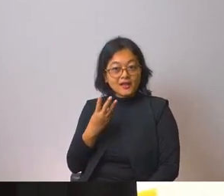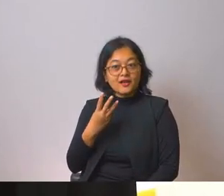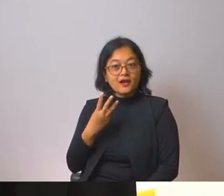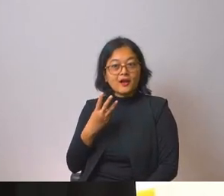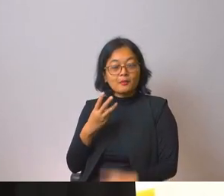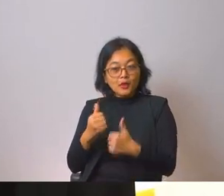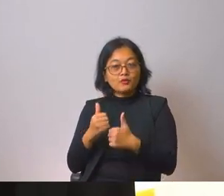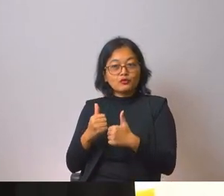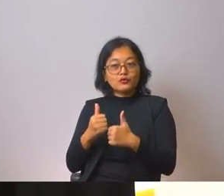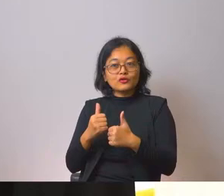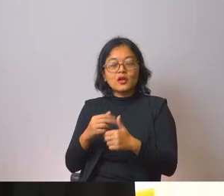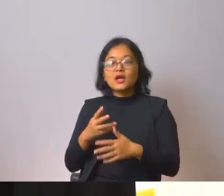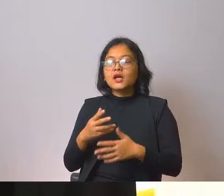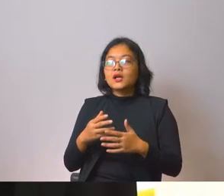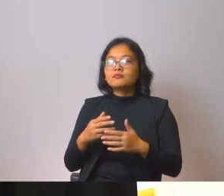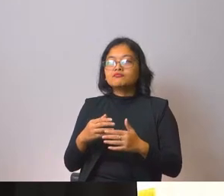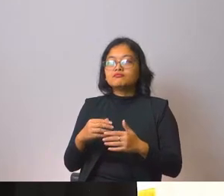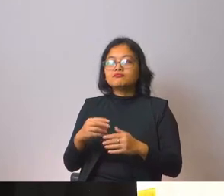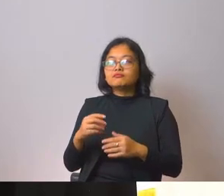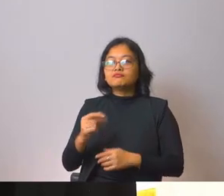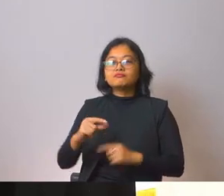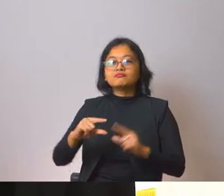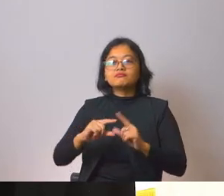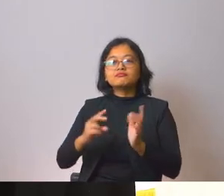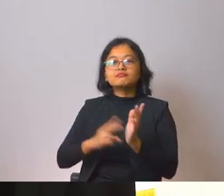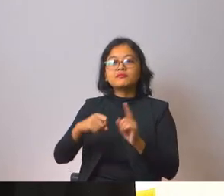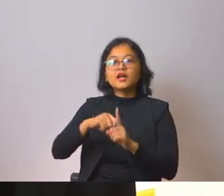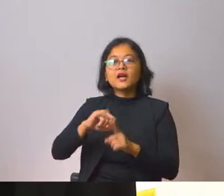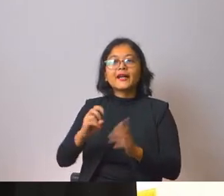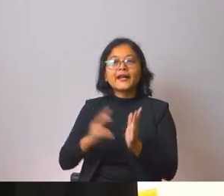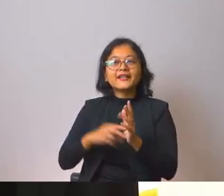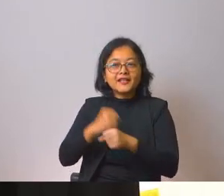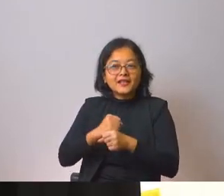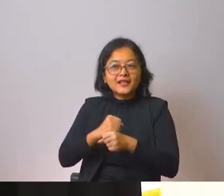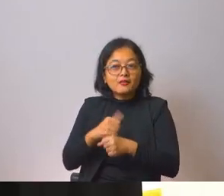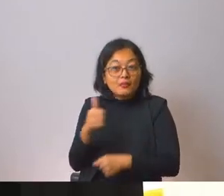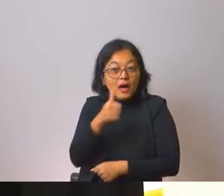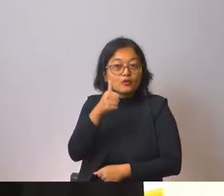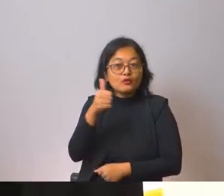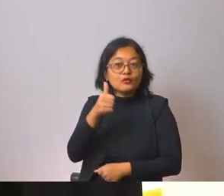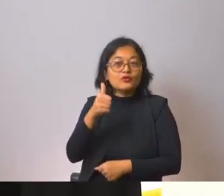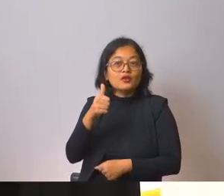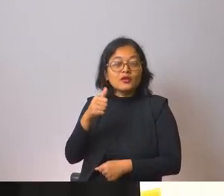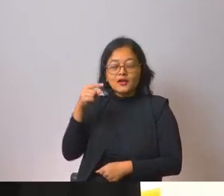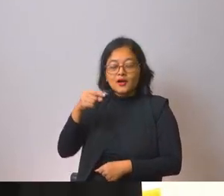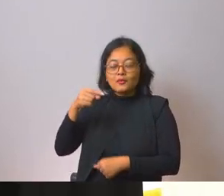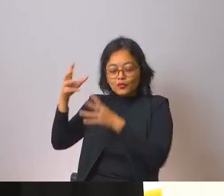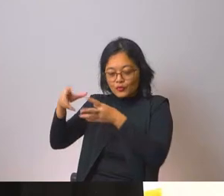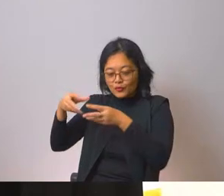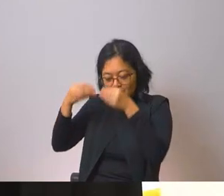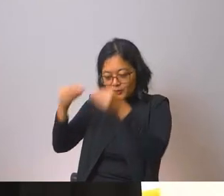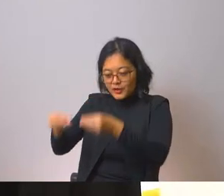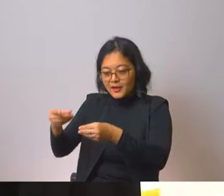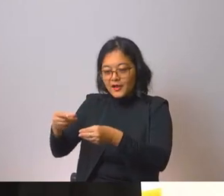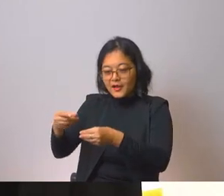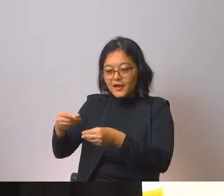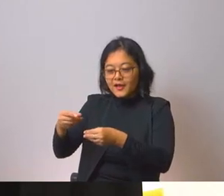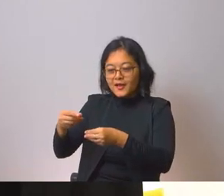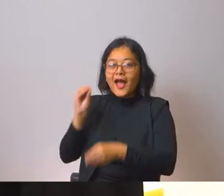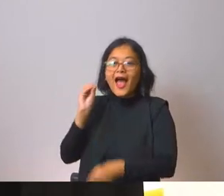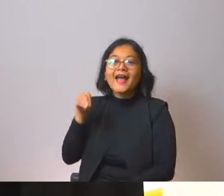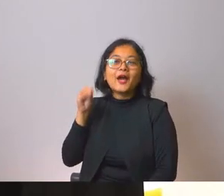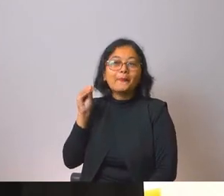Bapak Ibu. Okay. Tahu kan ada ayam goreng seember itu isinya 6. Nah kemudian berhasil nih, wah saya belajar ngotot gitu